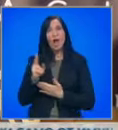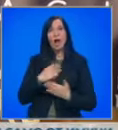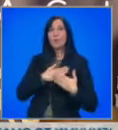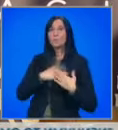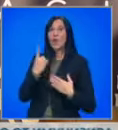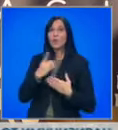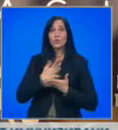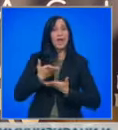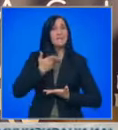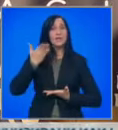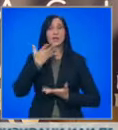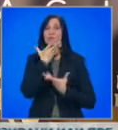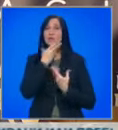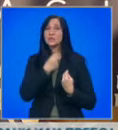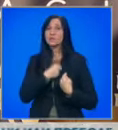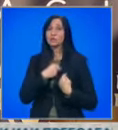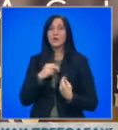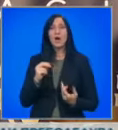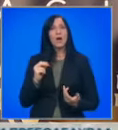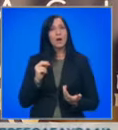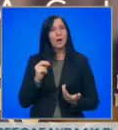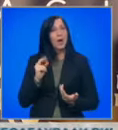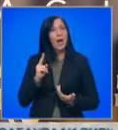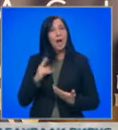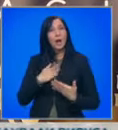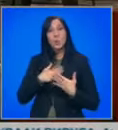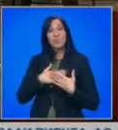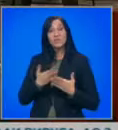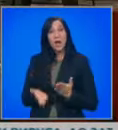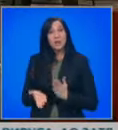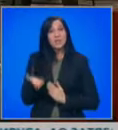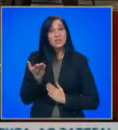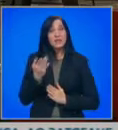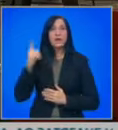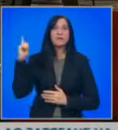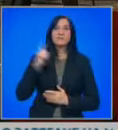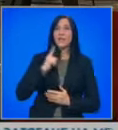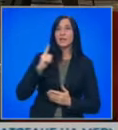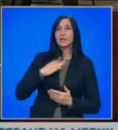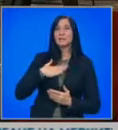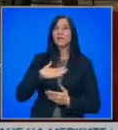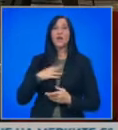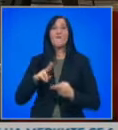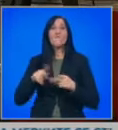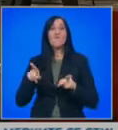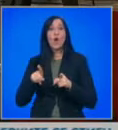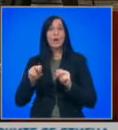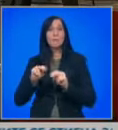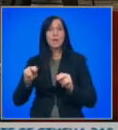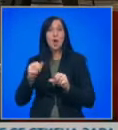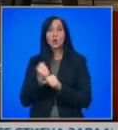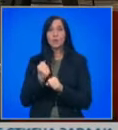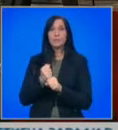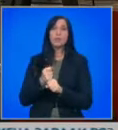е едно от най-великите и красивите чувства, как любовта издига. Всеки ден с нашия вокален педагог